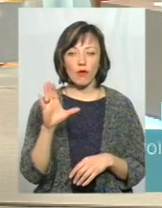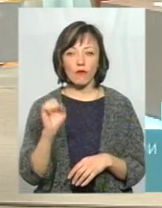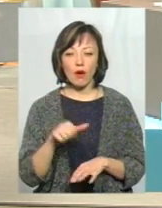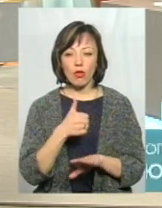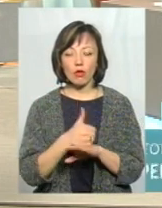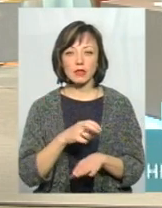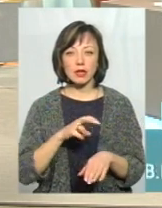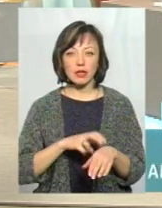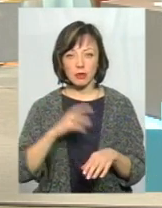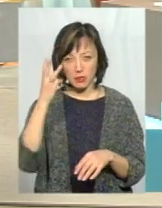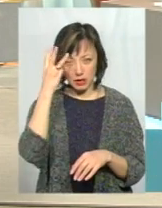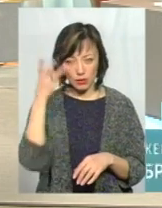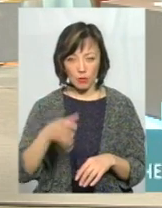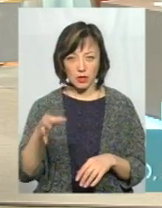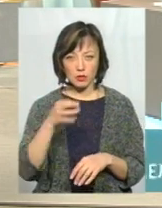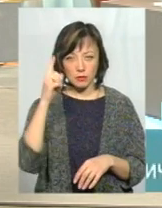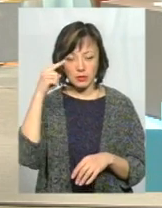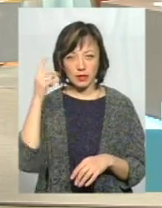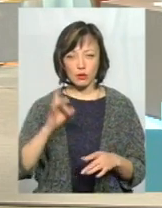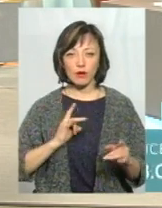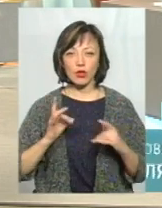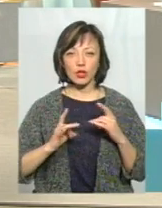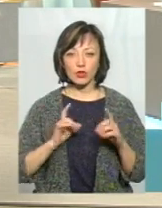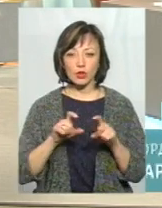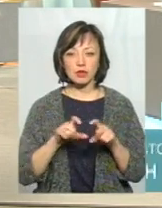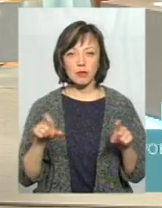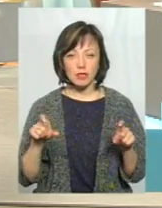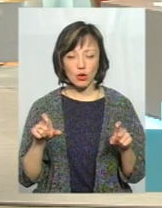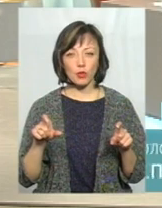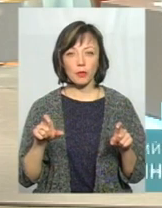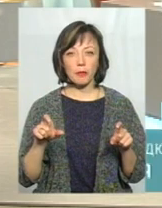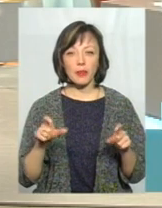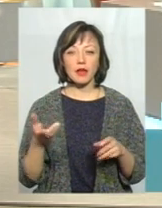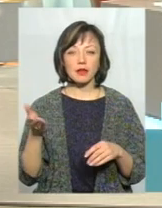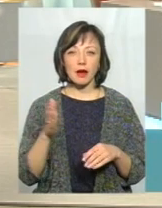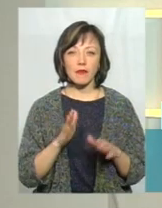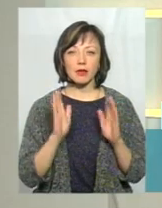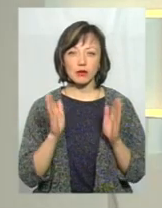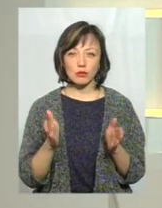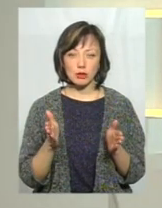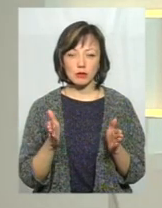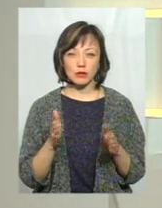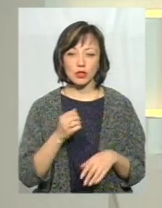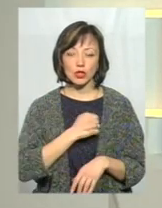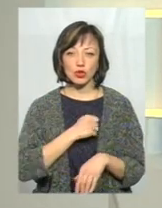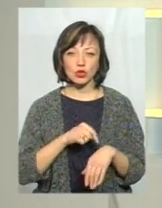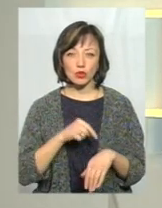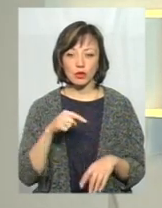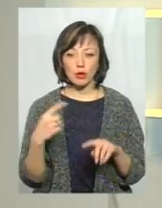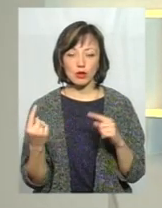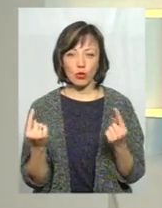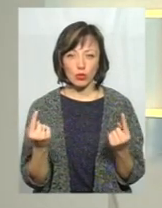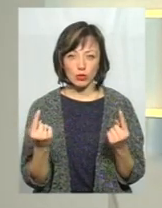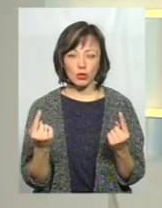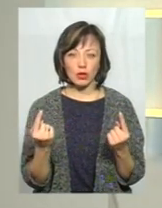головний лікар Хмельницького обласного психоневрологічного диспансеру. Давайте будемо чуйними один до